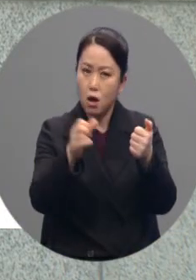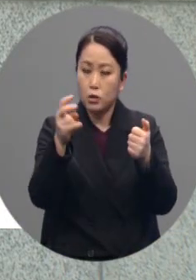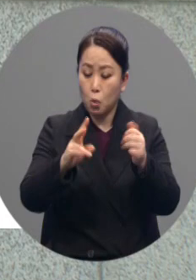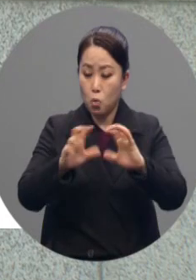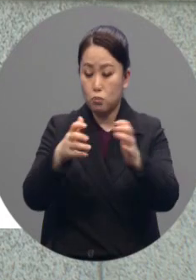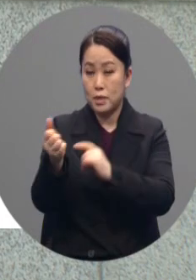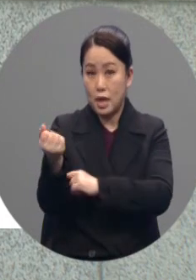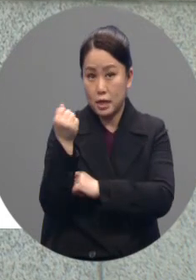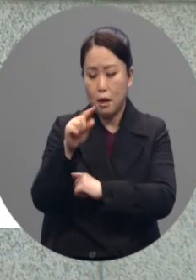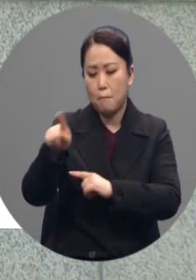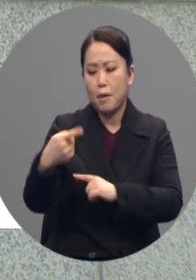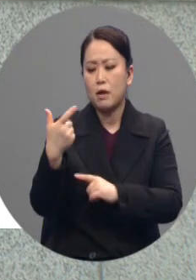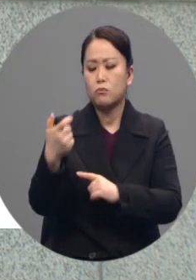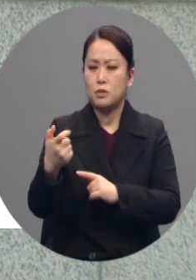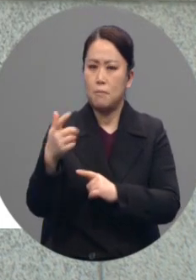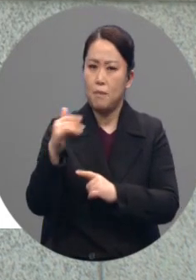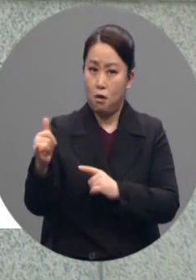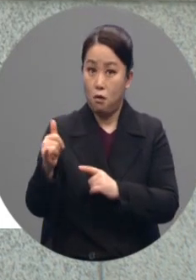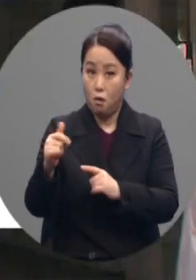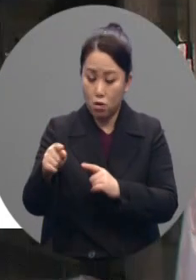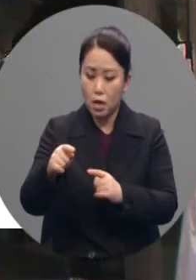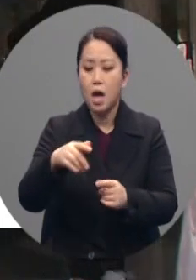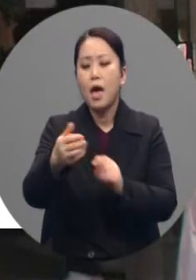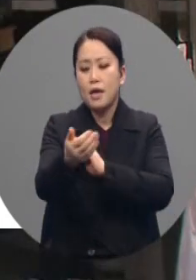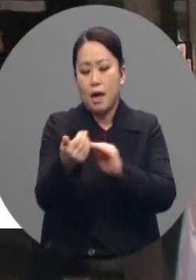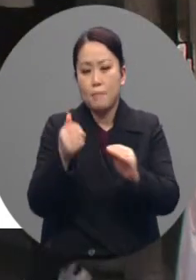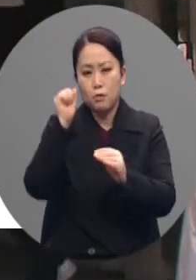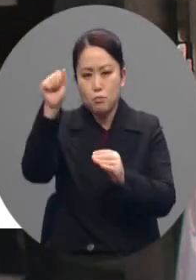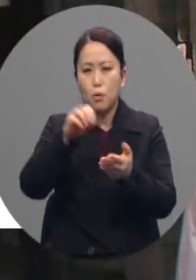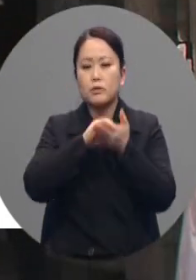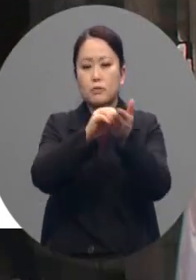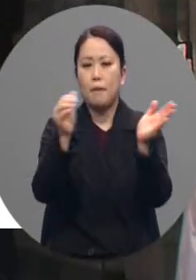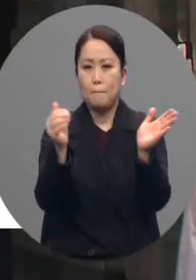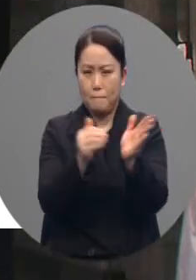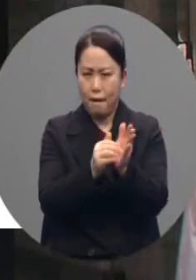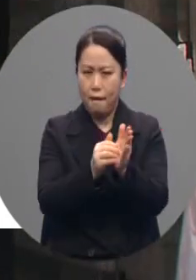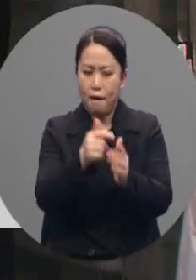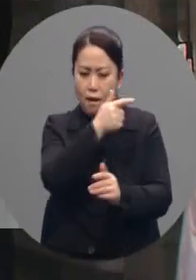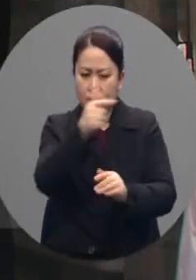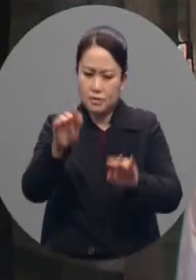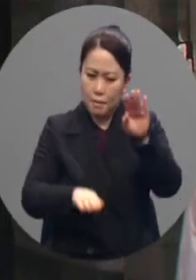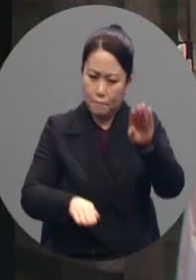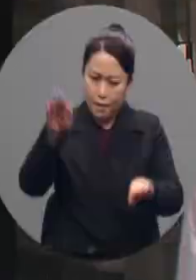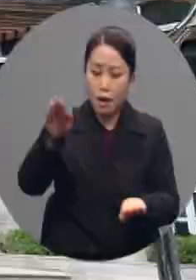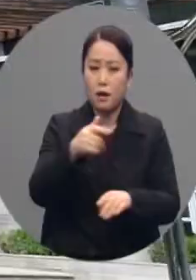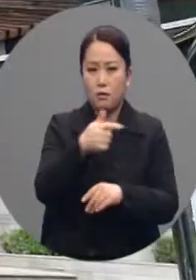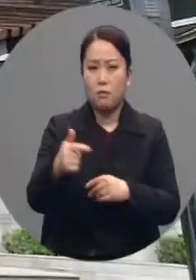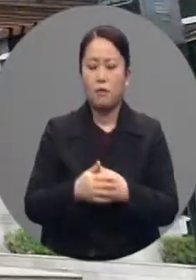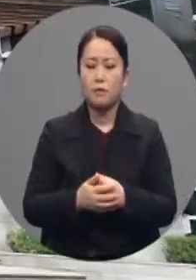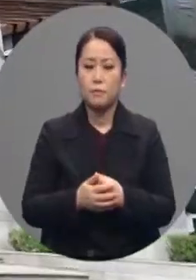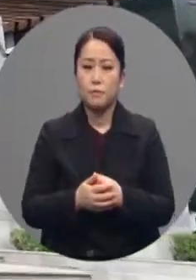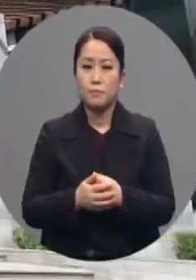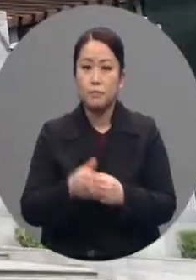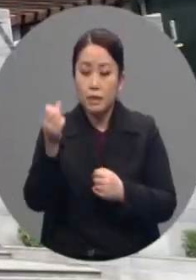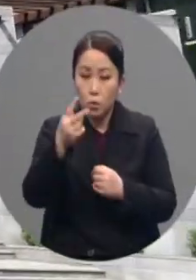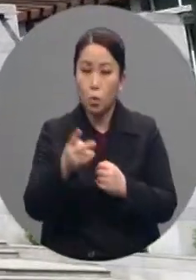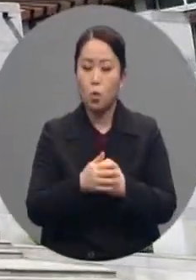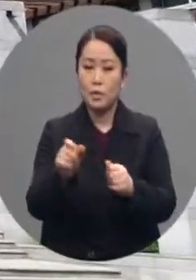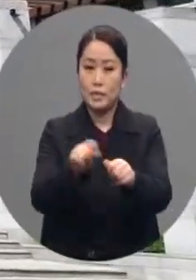가까운 160여 명이 선관위 예비후보 등록을 마쳐 큰 온도차를 보이고 있습니다.